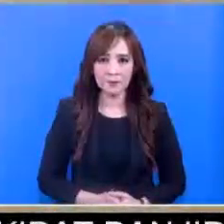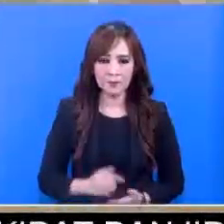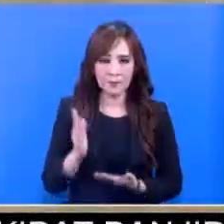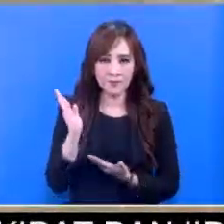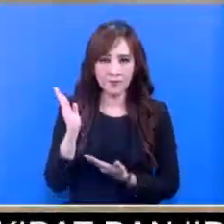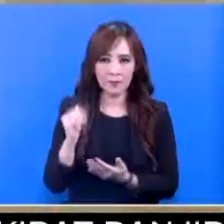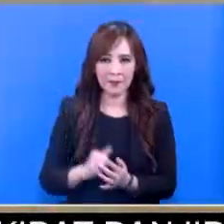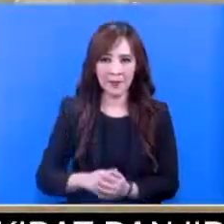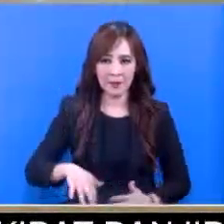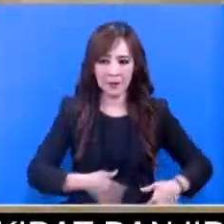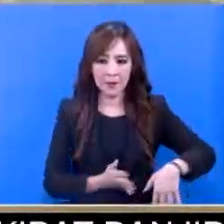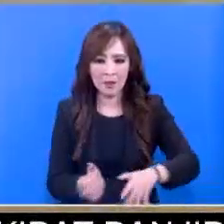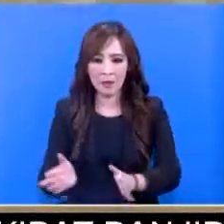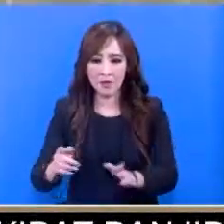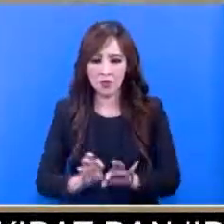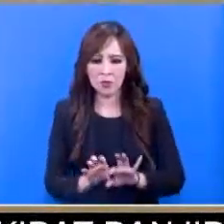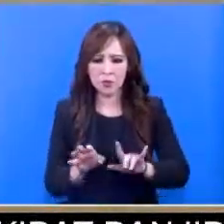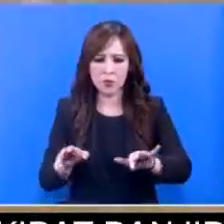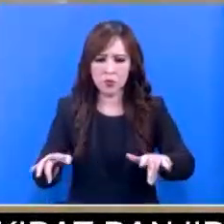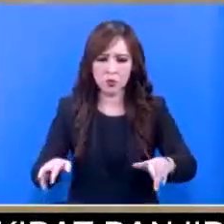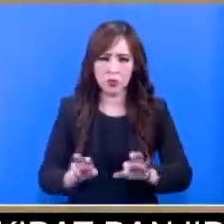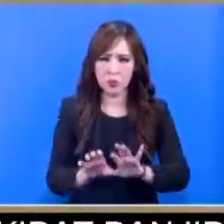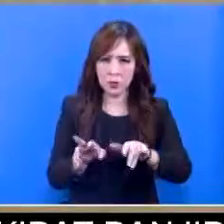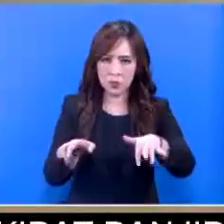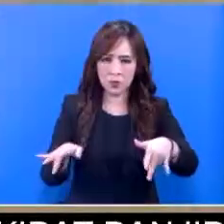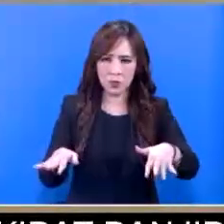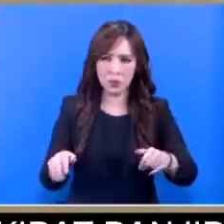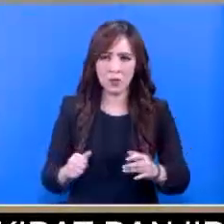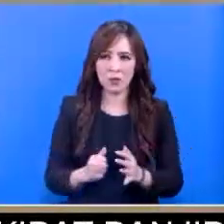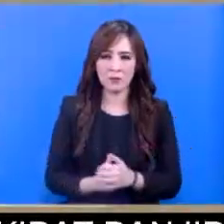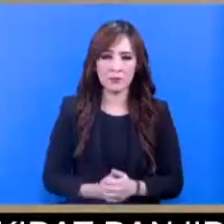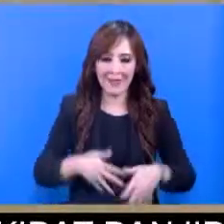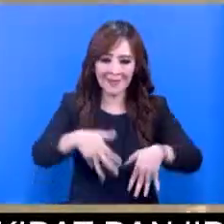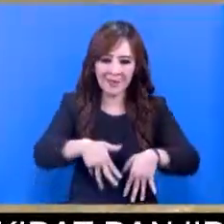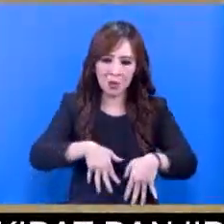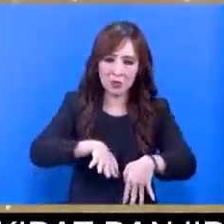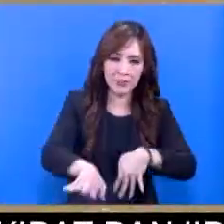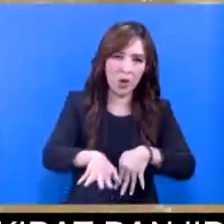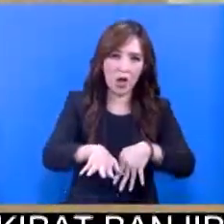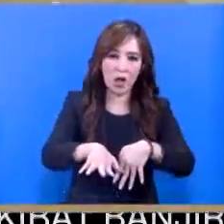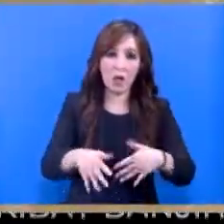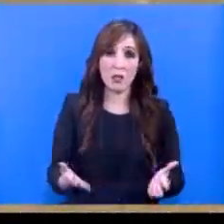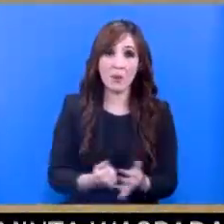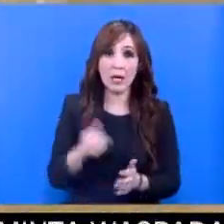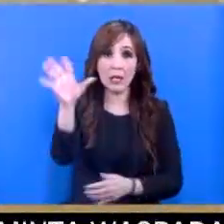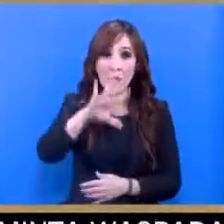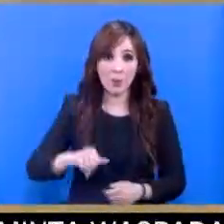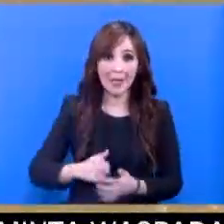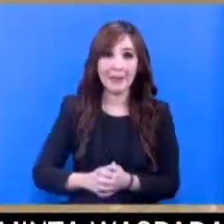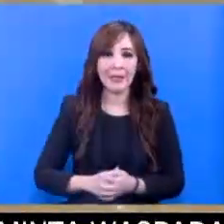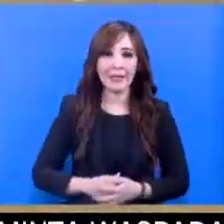Air Sungai Cidurian masih mengalir deras ke permukiman warga melalui tanggul yang jebol di Desa Pasir Ampo, Kabupaten Tangerang, Banten minggu